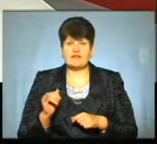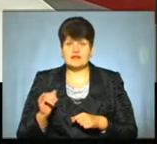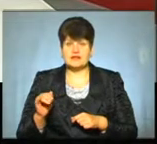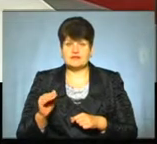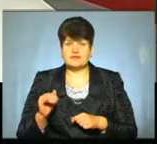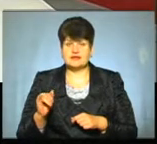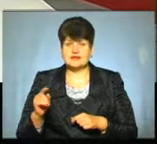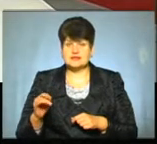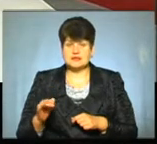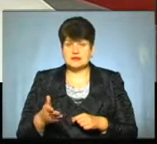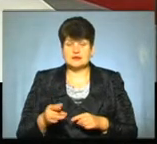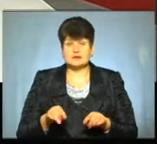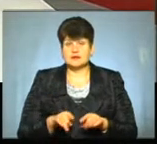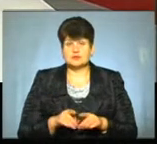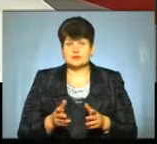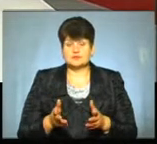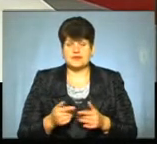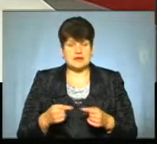фізики. Так що